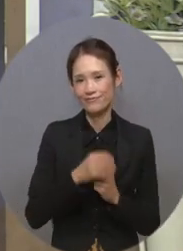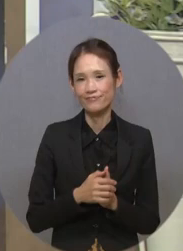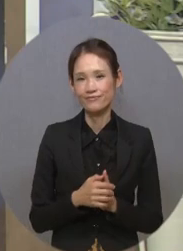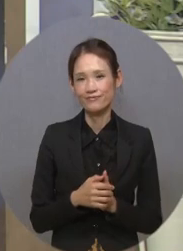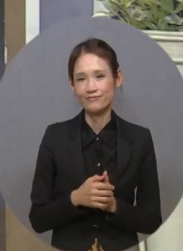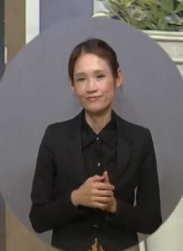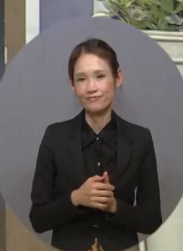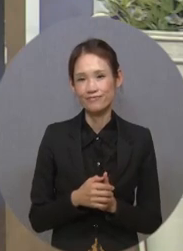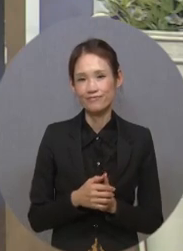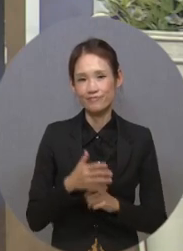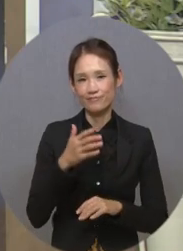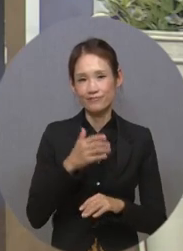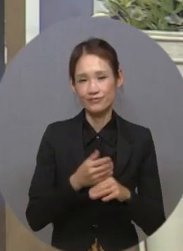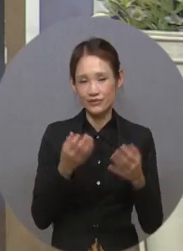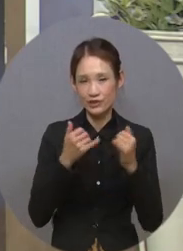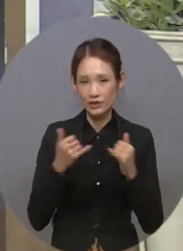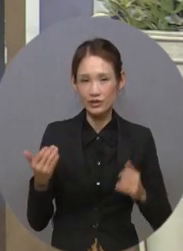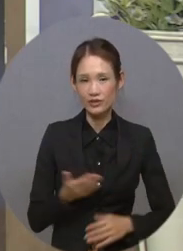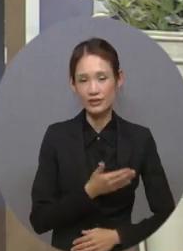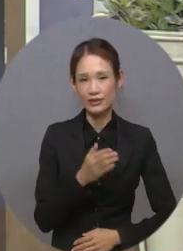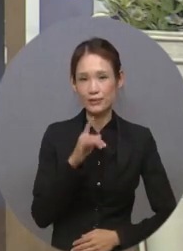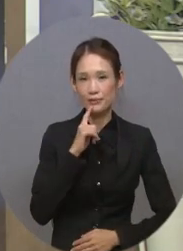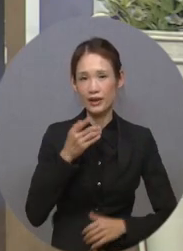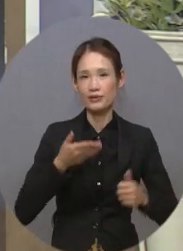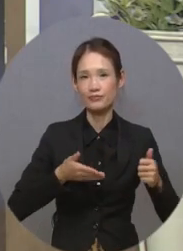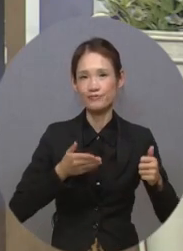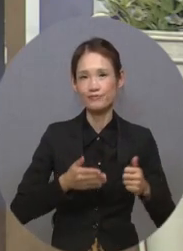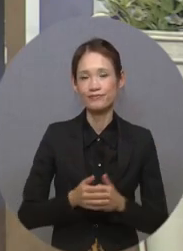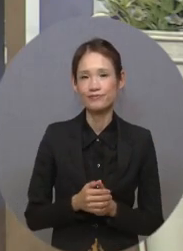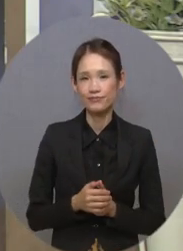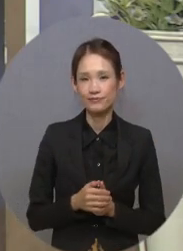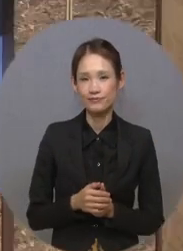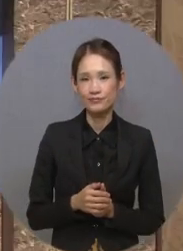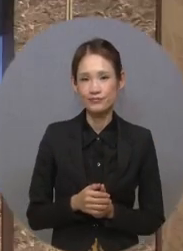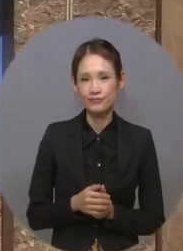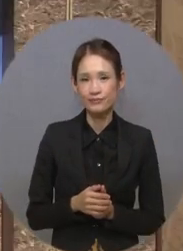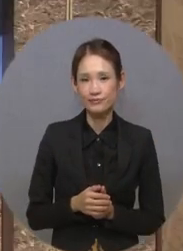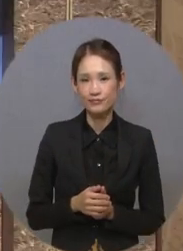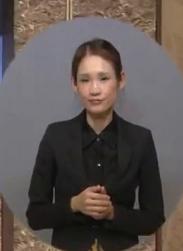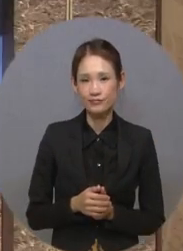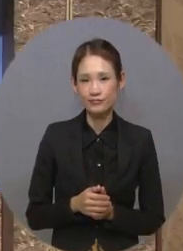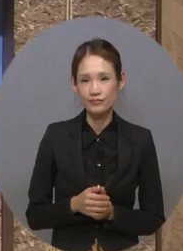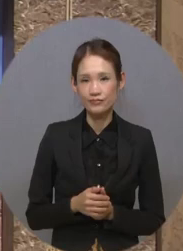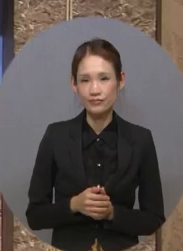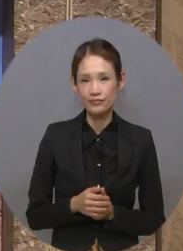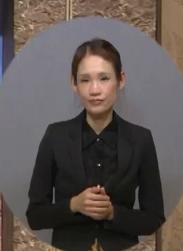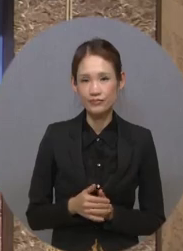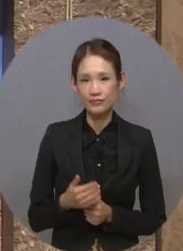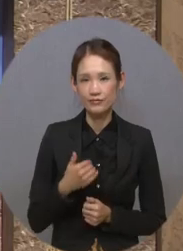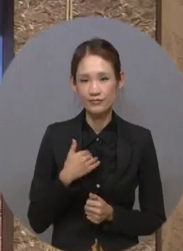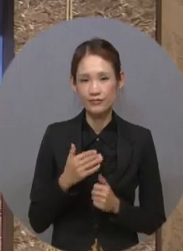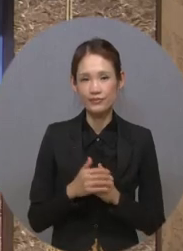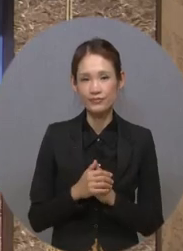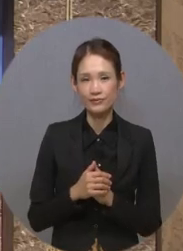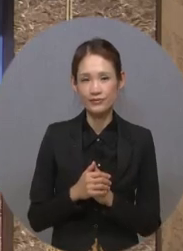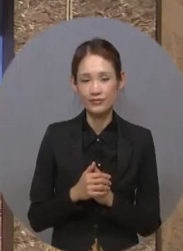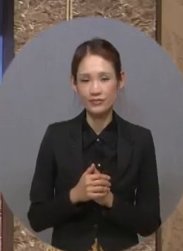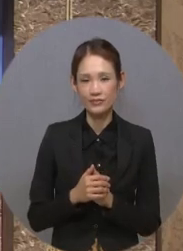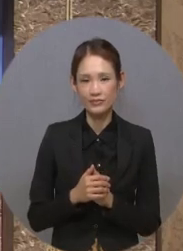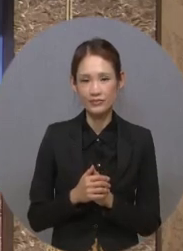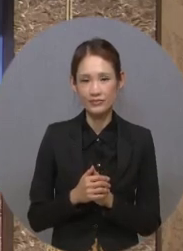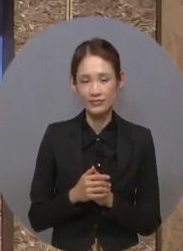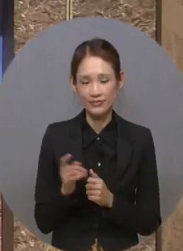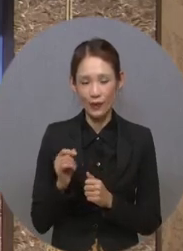바라겠습니다. 고맙습니다. 네, 그럼 마지막으로 시청자분들께 한 말씀 해주시죠. 네네. 아, 제가 이렇게 두서없이